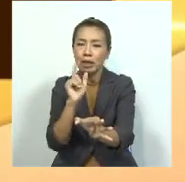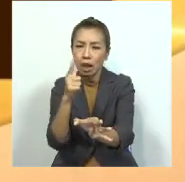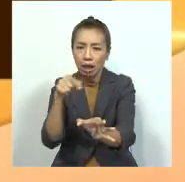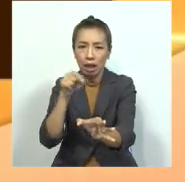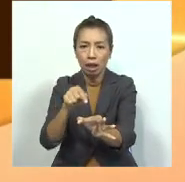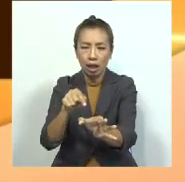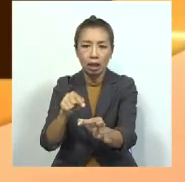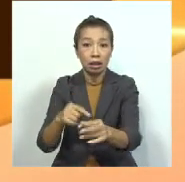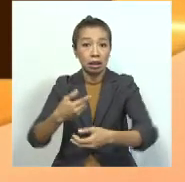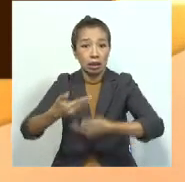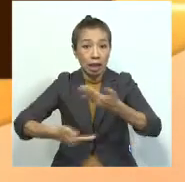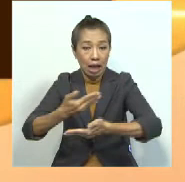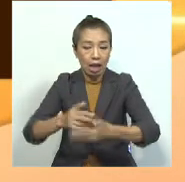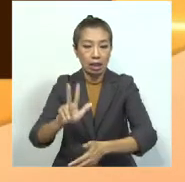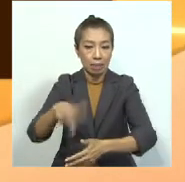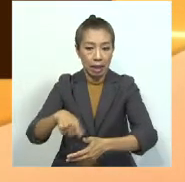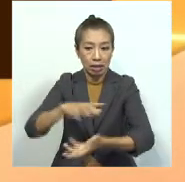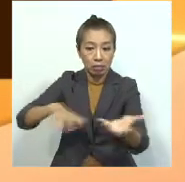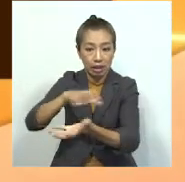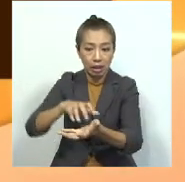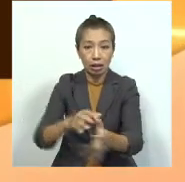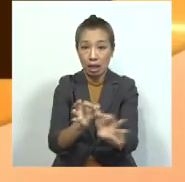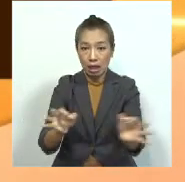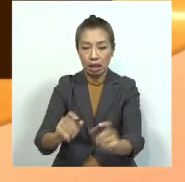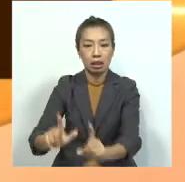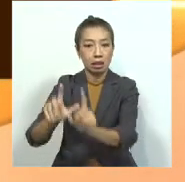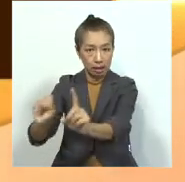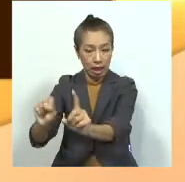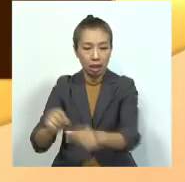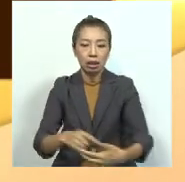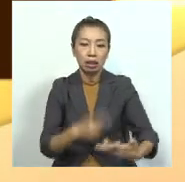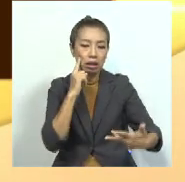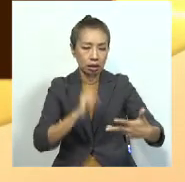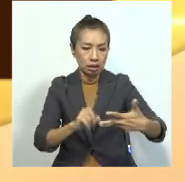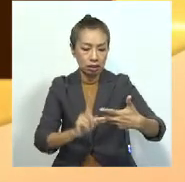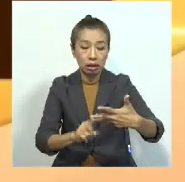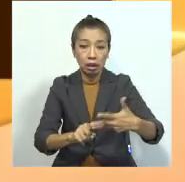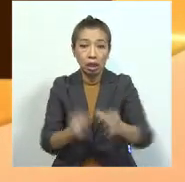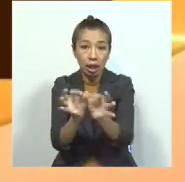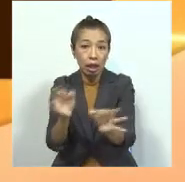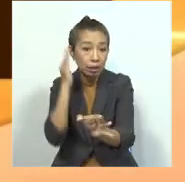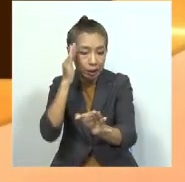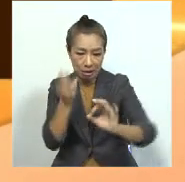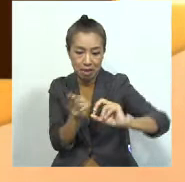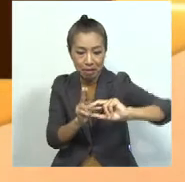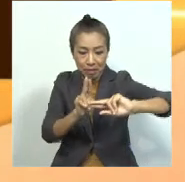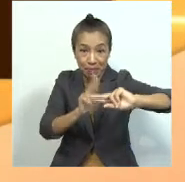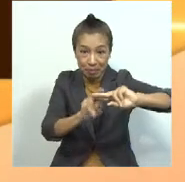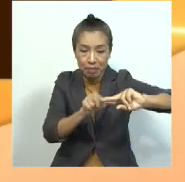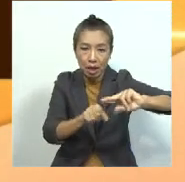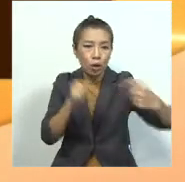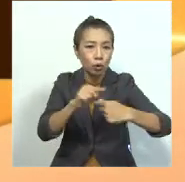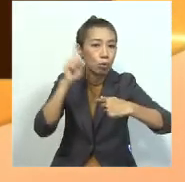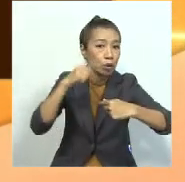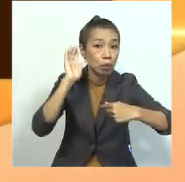ำพ่นสายพิเศษจำหน่ายเหรียญละ 3,000 บาทผลิตไม่เกิน 100,000 เหรียญและอีกประเภทเป็นเหรียญที่ระลึกประดับแพรแถบชนิดบุรุษและส